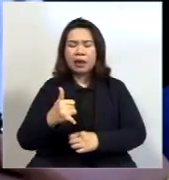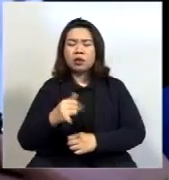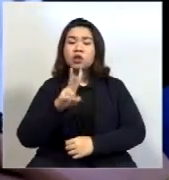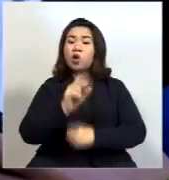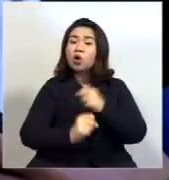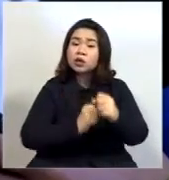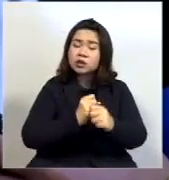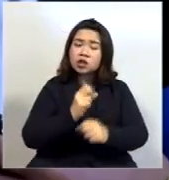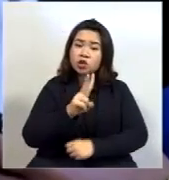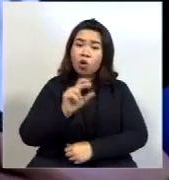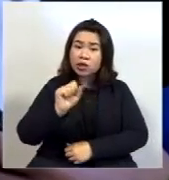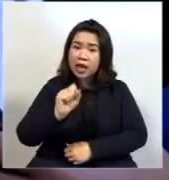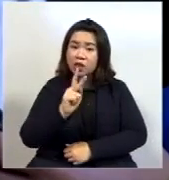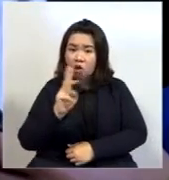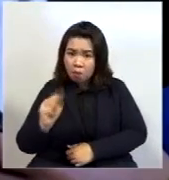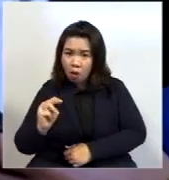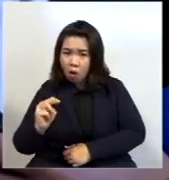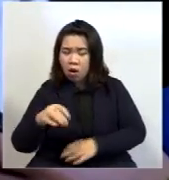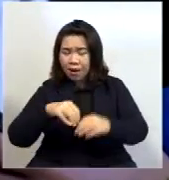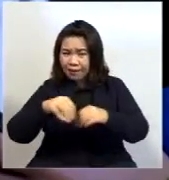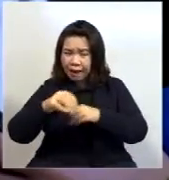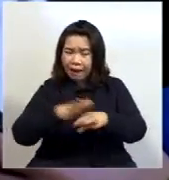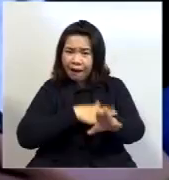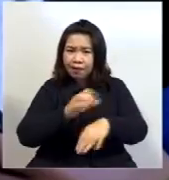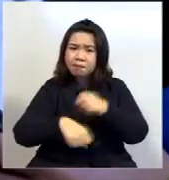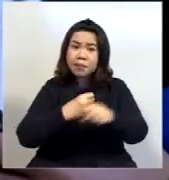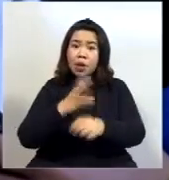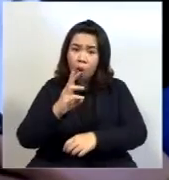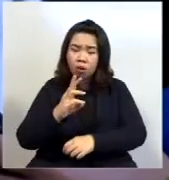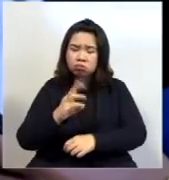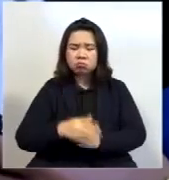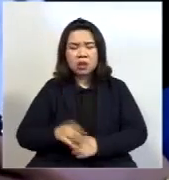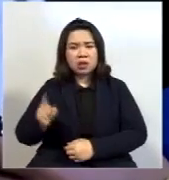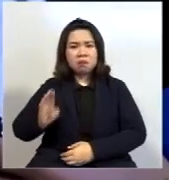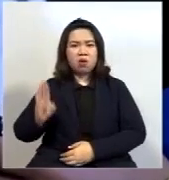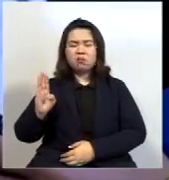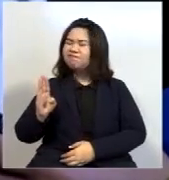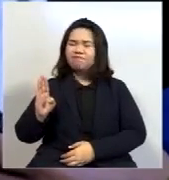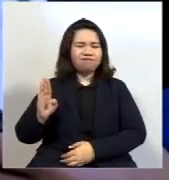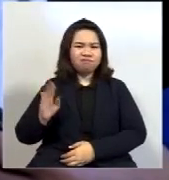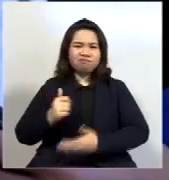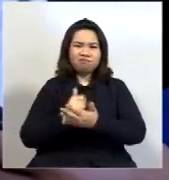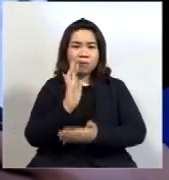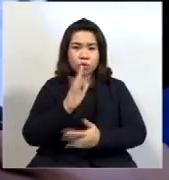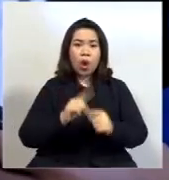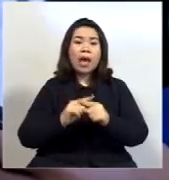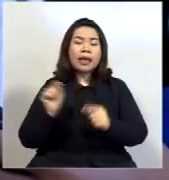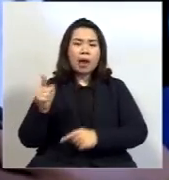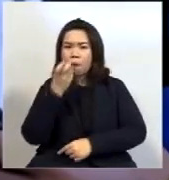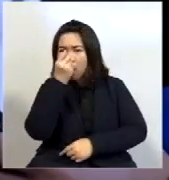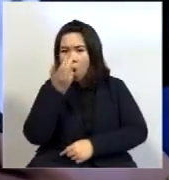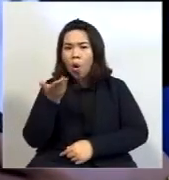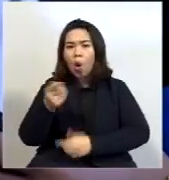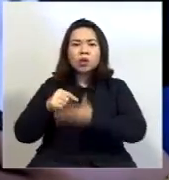ปีหรืออะไรให้ชดเชยในสิ่งที่เขาสูญเสียไปอ่ะเขาก็ยืนยันว่าไม่ได้แต่เขาก็รับปากเขาจะลองไปคุ